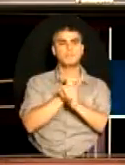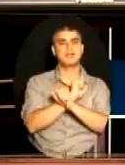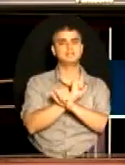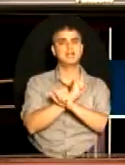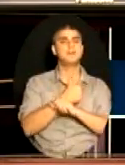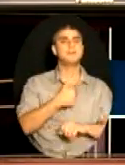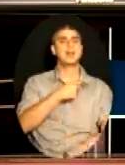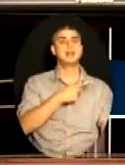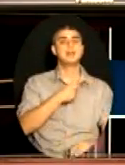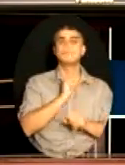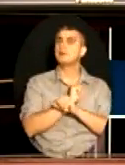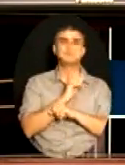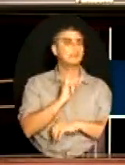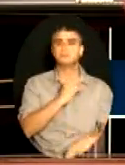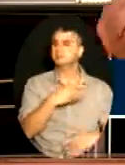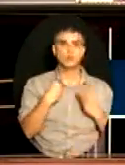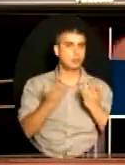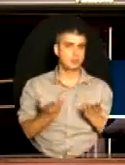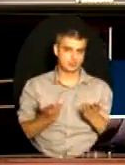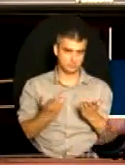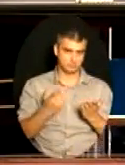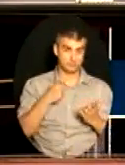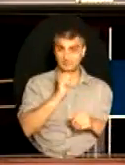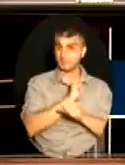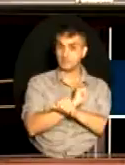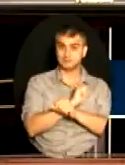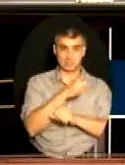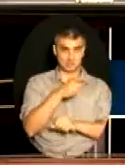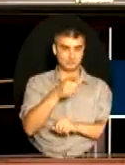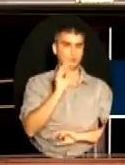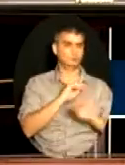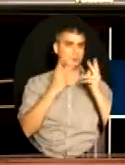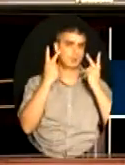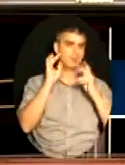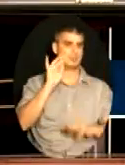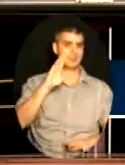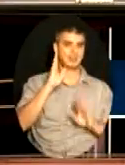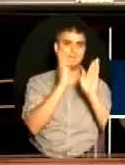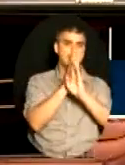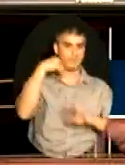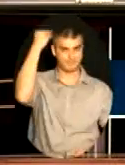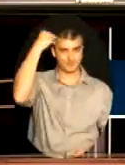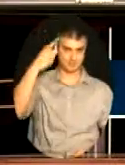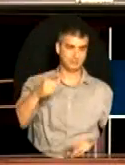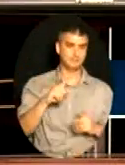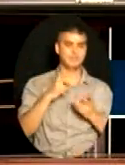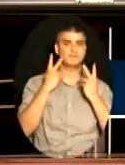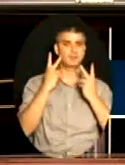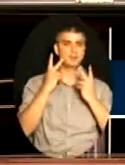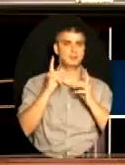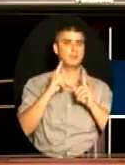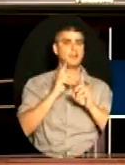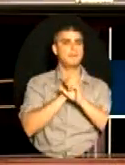המנהלי. המעצרים מנהלים, מה הם נותנים? עוד פעם, המעצרים מנהלים, אנחנו בעיקר משתמשים נגד מחבלים ונגד, בעיקר